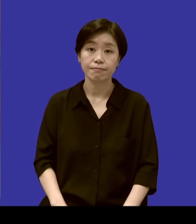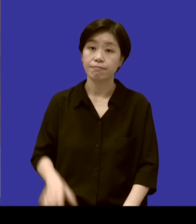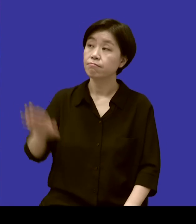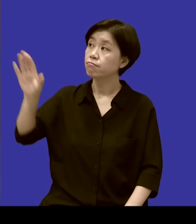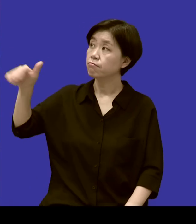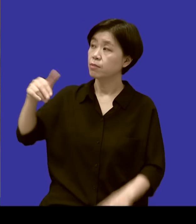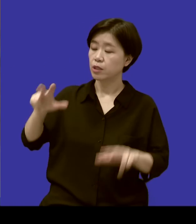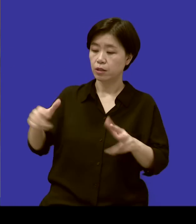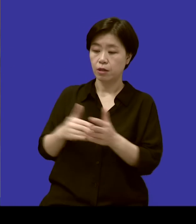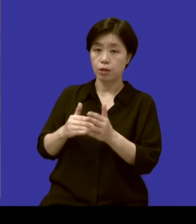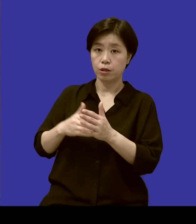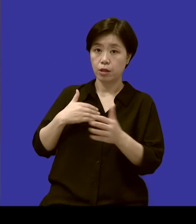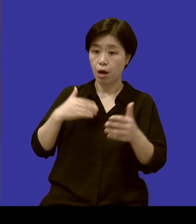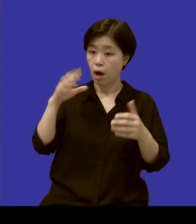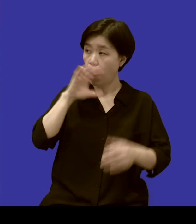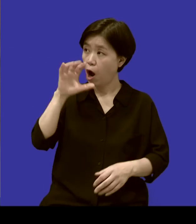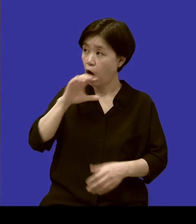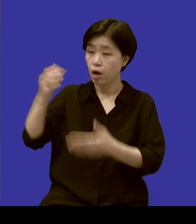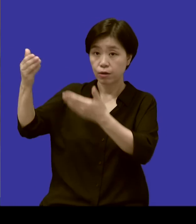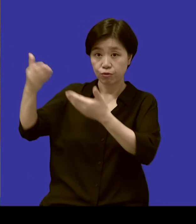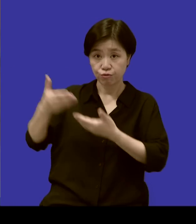훈련을 시키셨는데